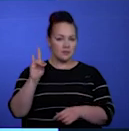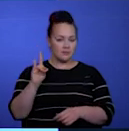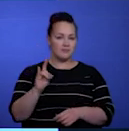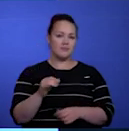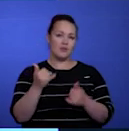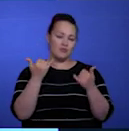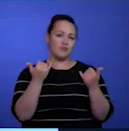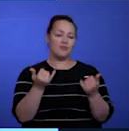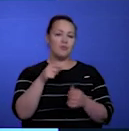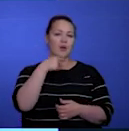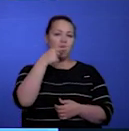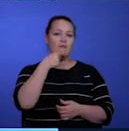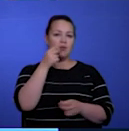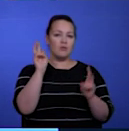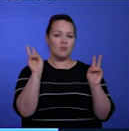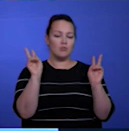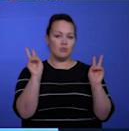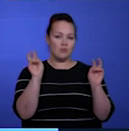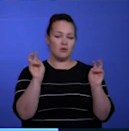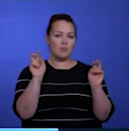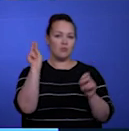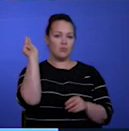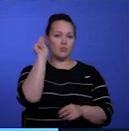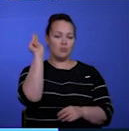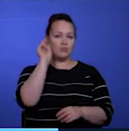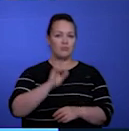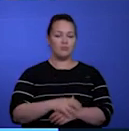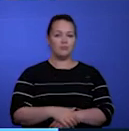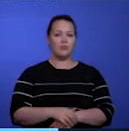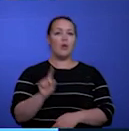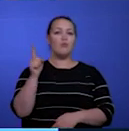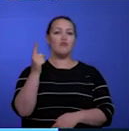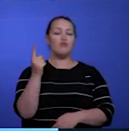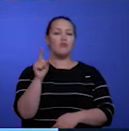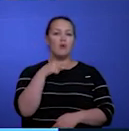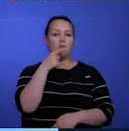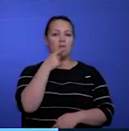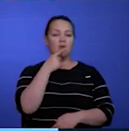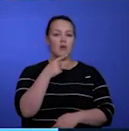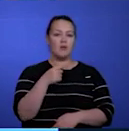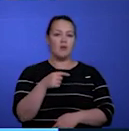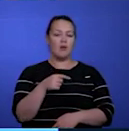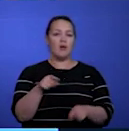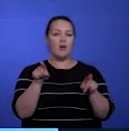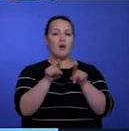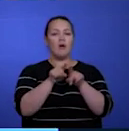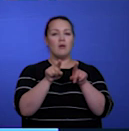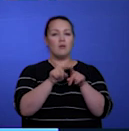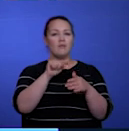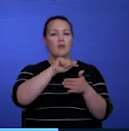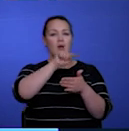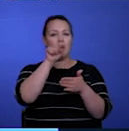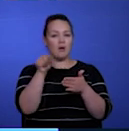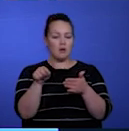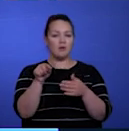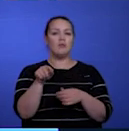сегодня и пойдет речь на сегодняшнем нашем уроке потому что сегодня мы будем говорить об однокоренных словах а также а в